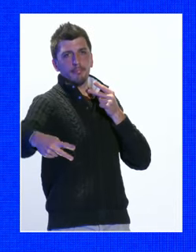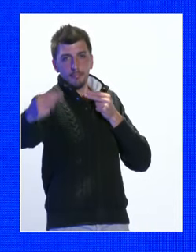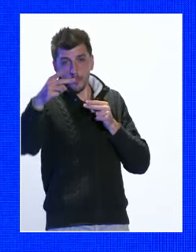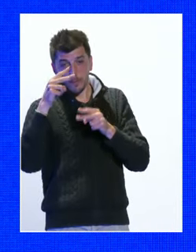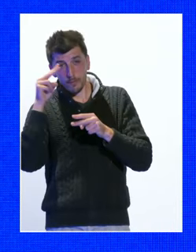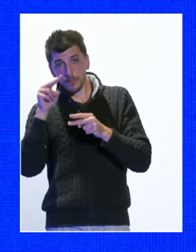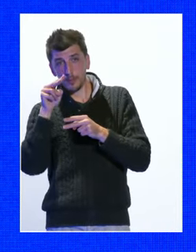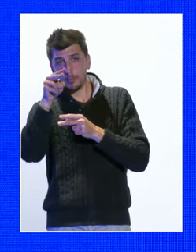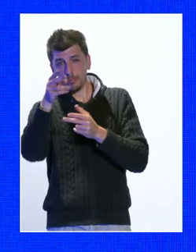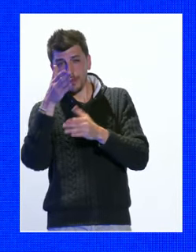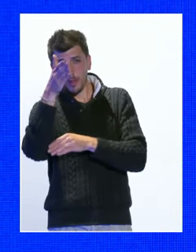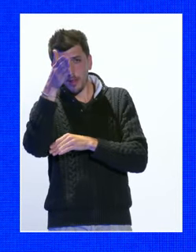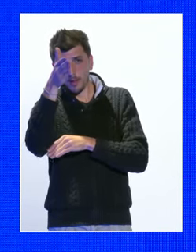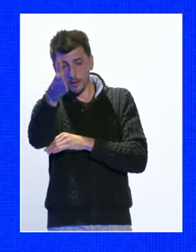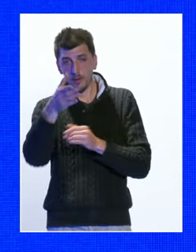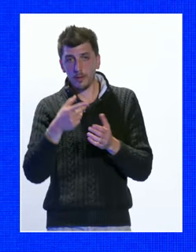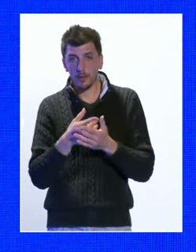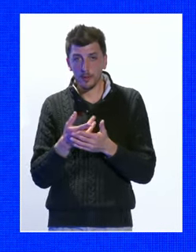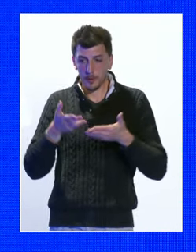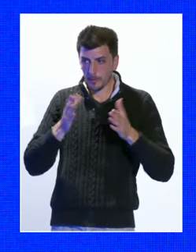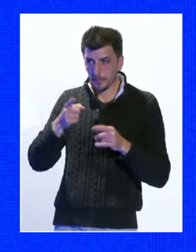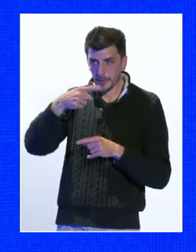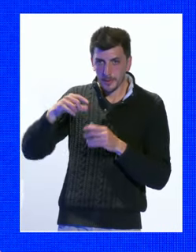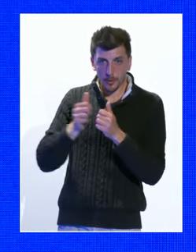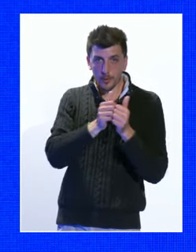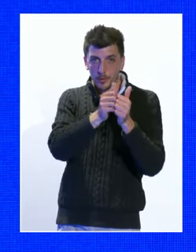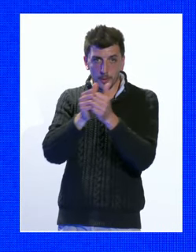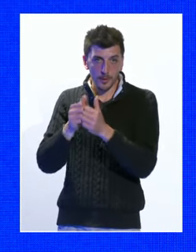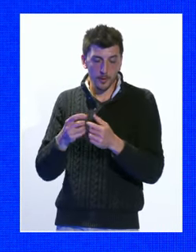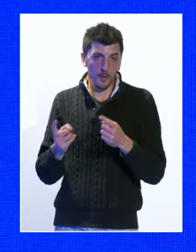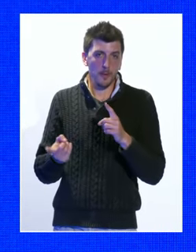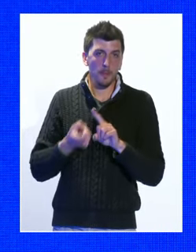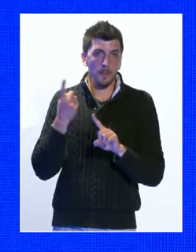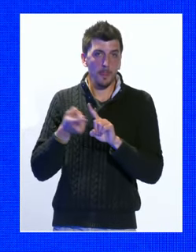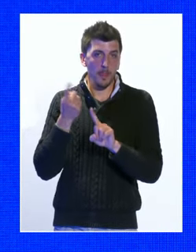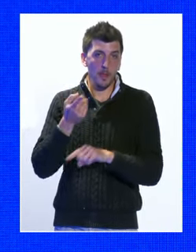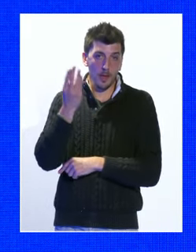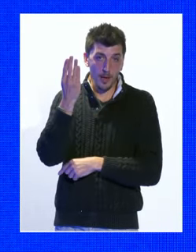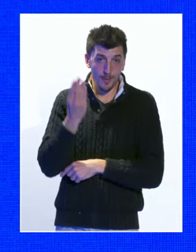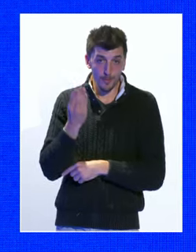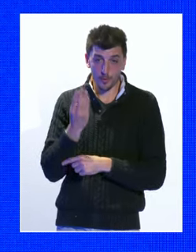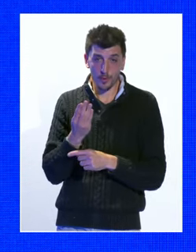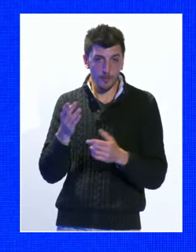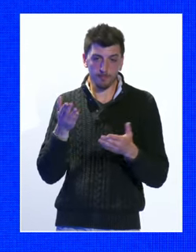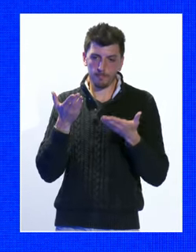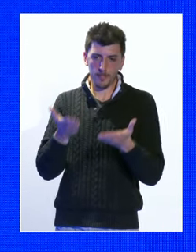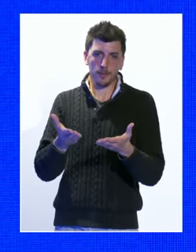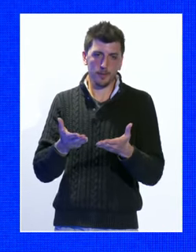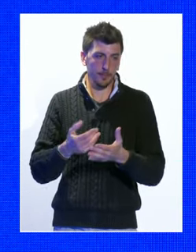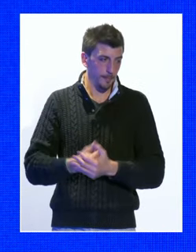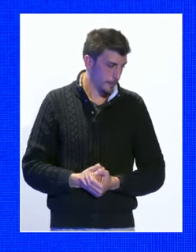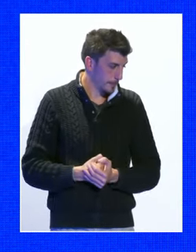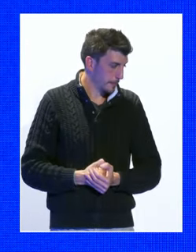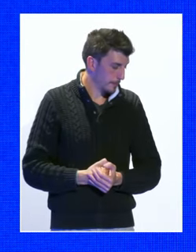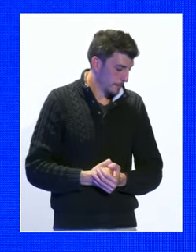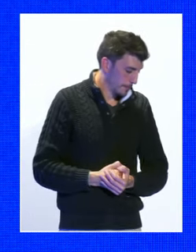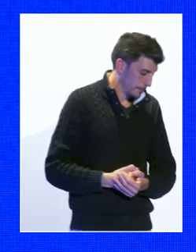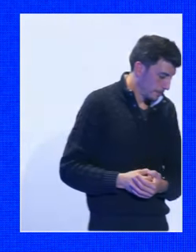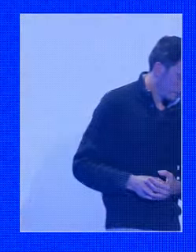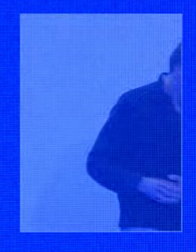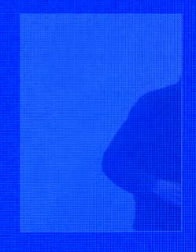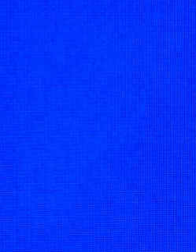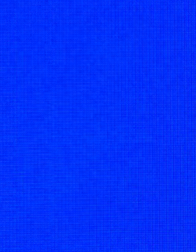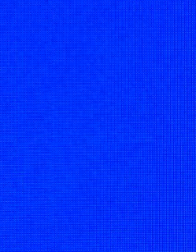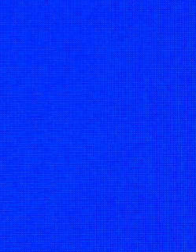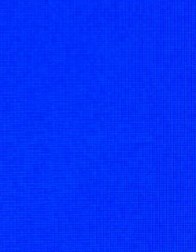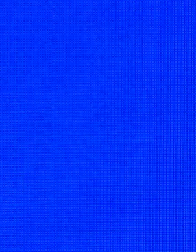de l'avenir et des décisions politiques est absolument nécessaire et centrale. Plan décennal d'économie des